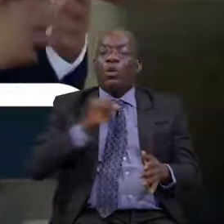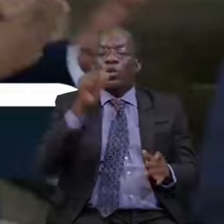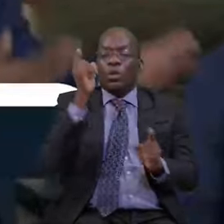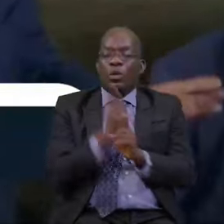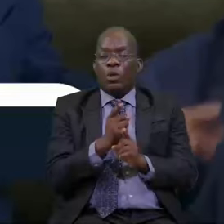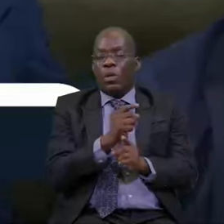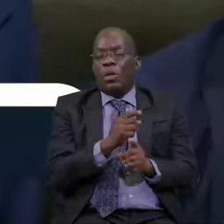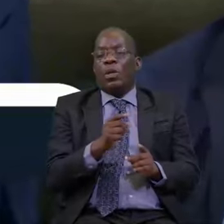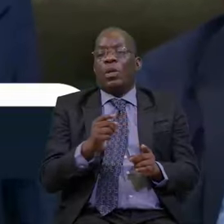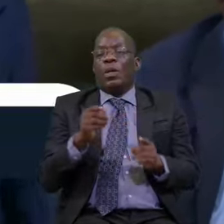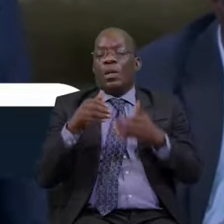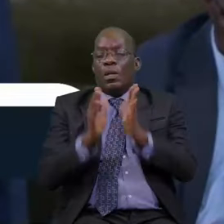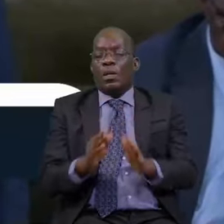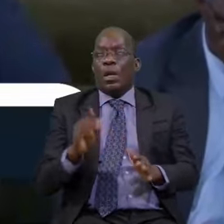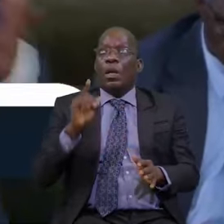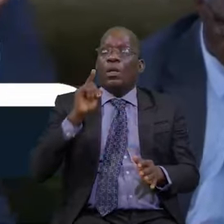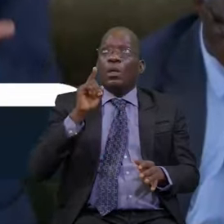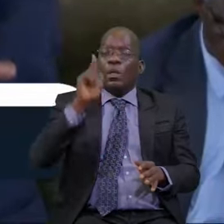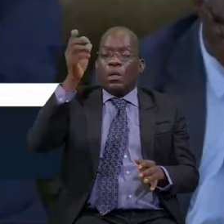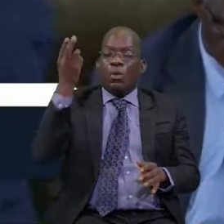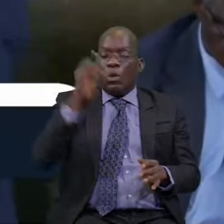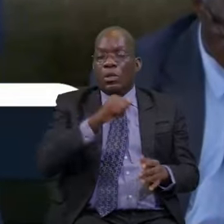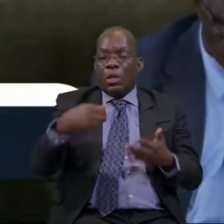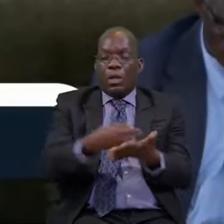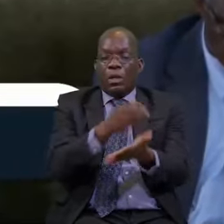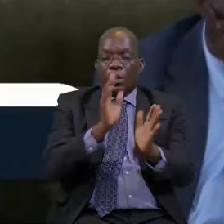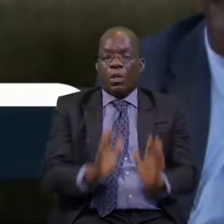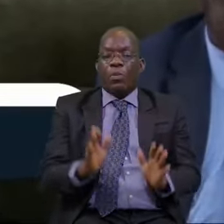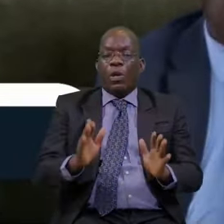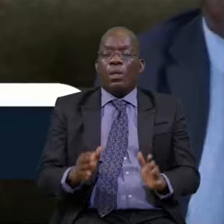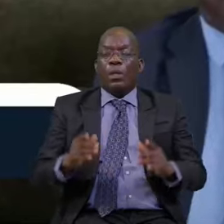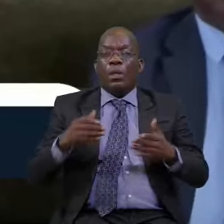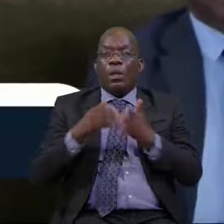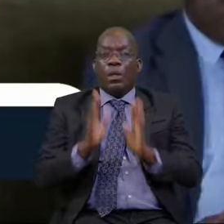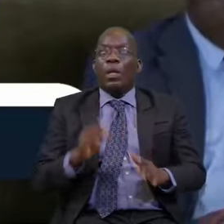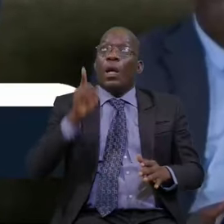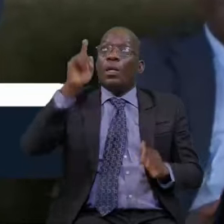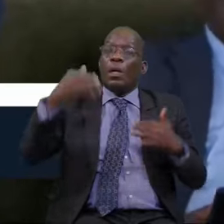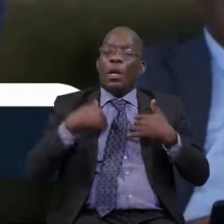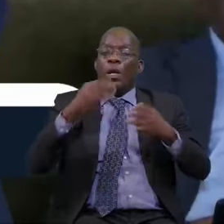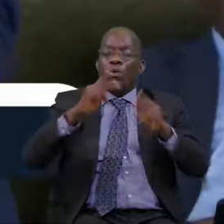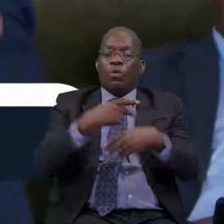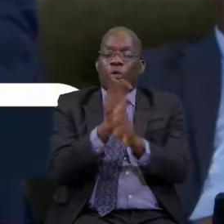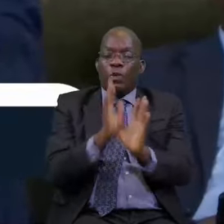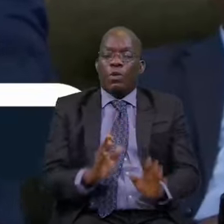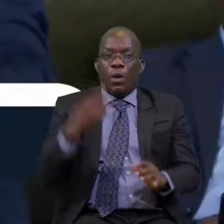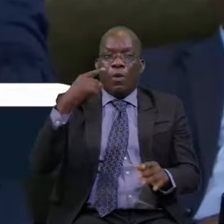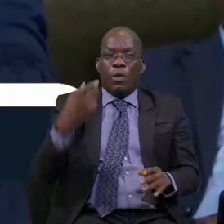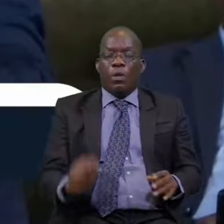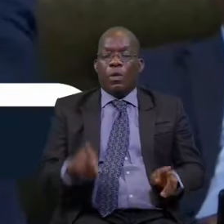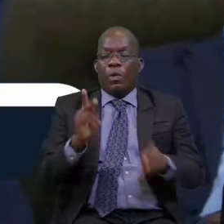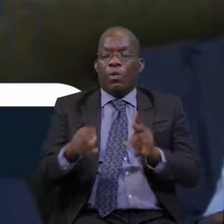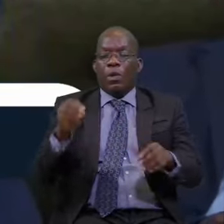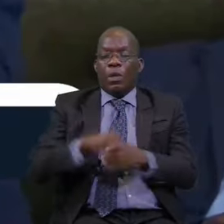il n'est pas un dirigeant ordinaire, c'est un dirigeant berger. Il a fait la provision pour les gens. Dans ce chapitre